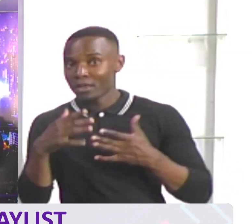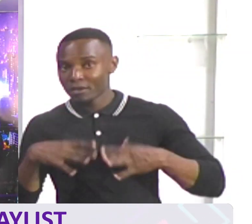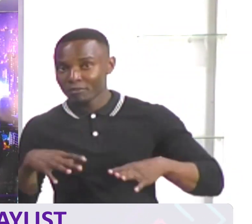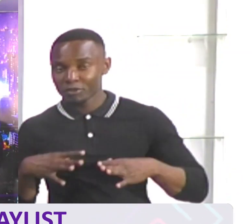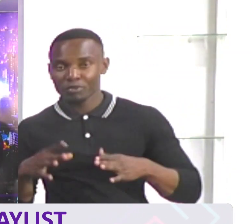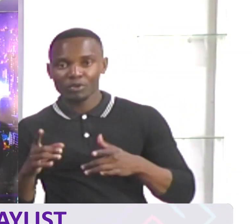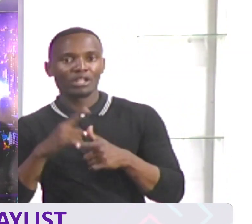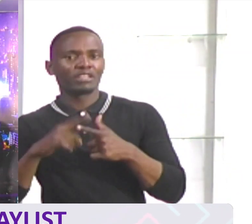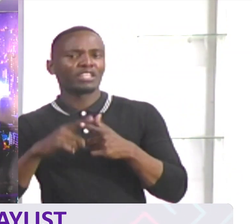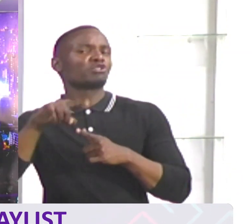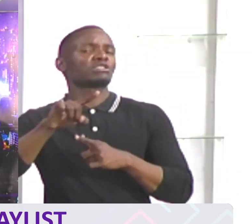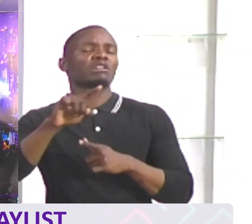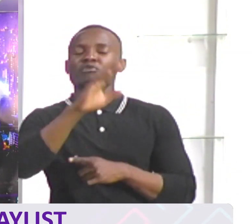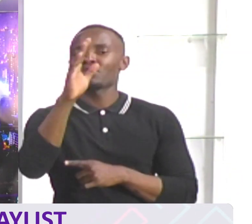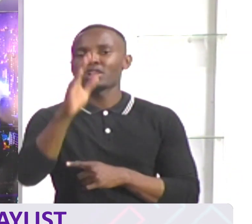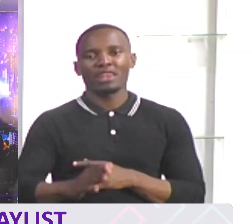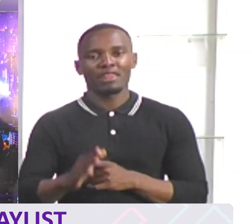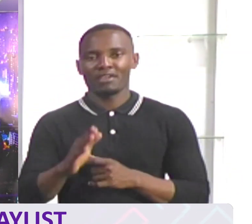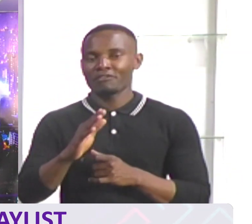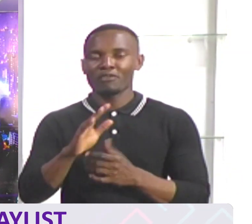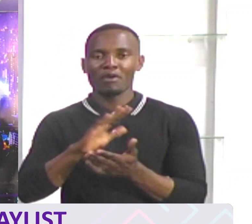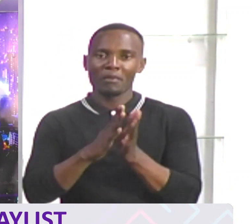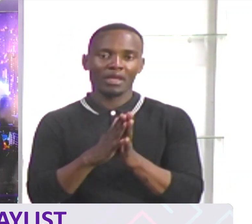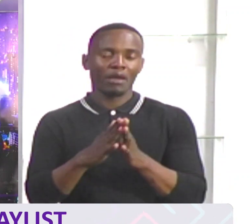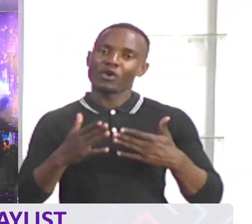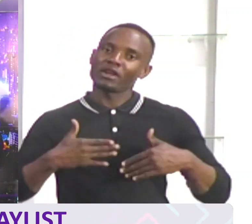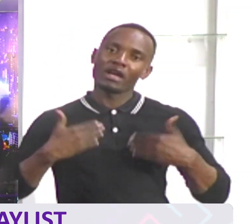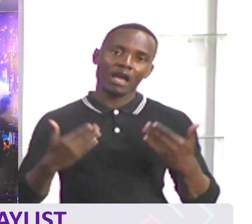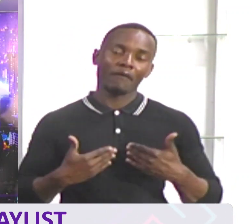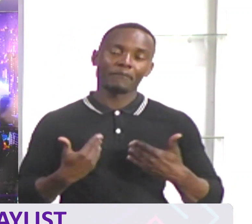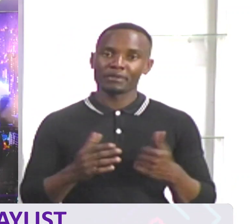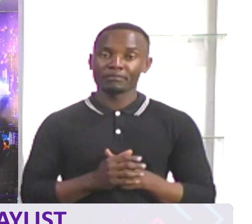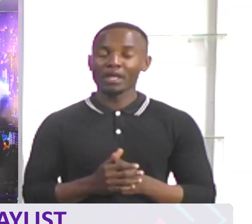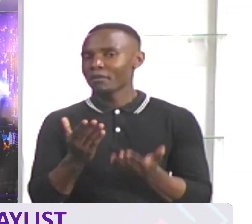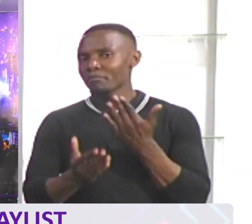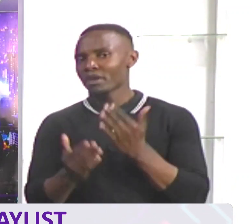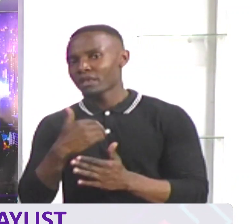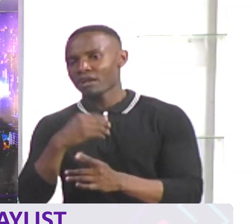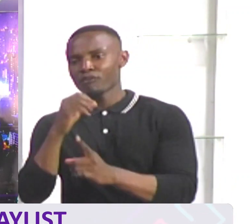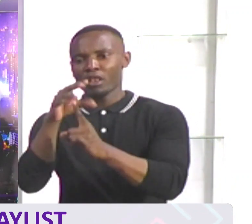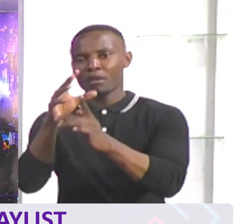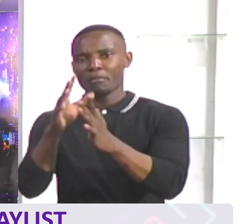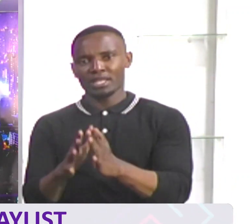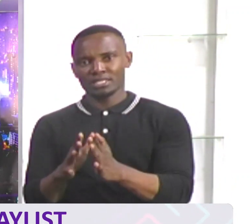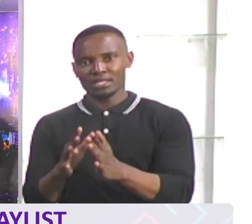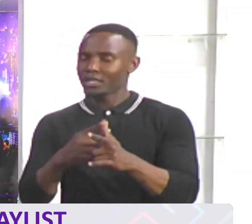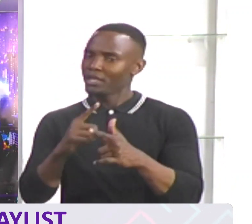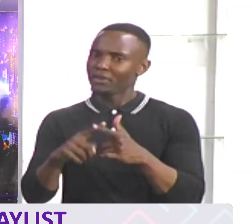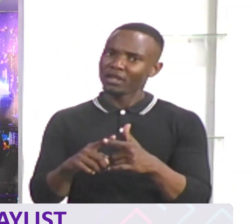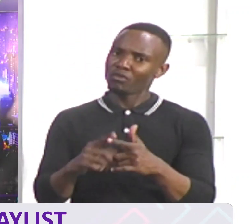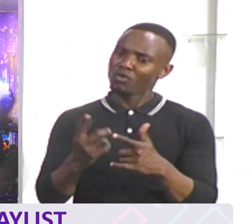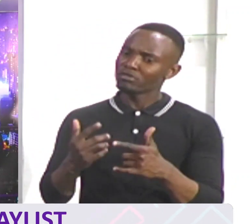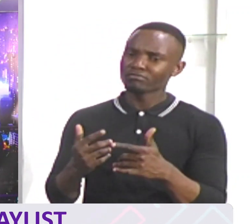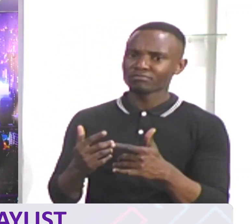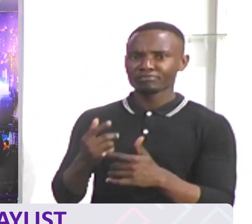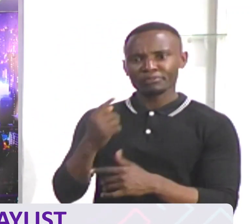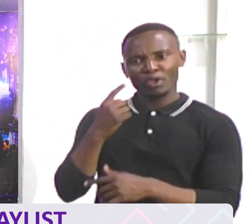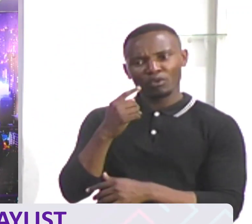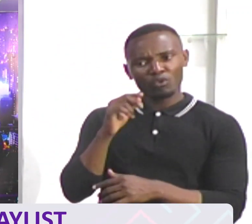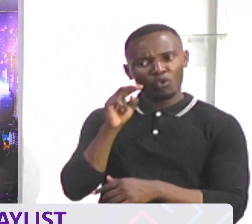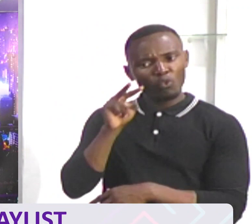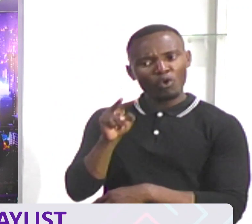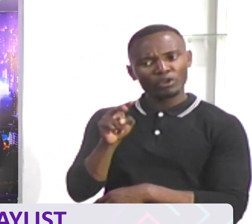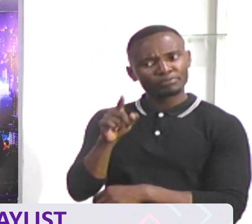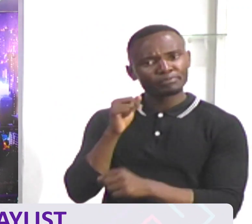yangu na nini malja nikae pale niangalie msimu mwingine. What you can do is get a mentor. Ndio. Fuata venye anafanya. Ni sawa unaona mtu anafanya vitu